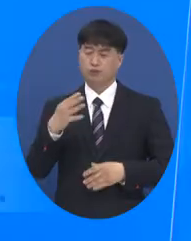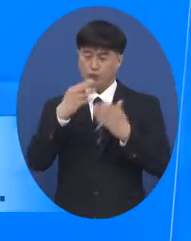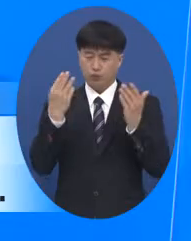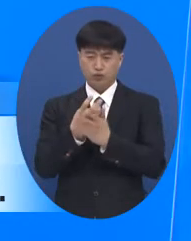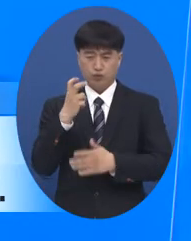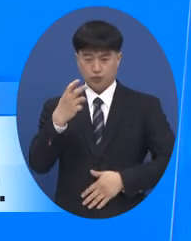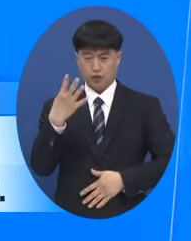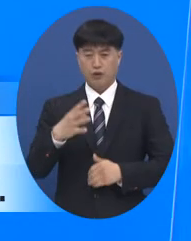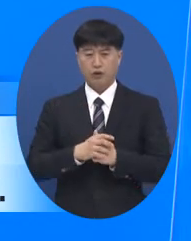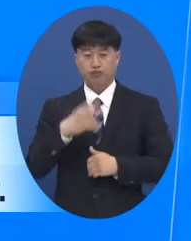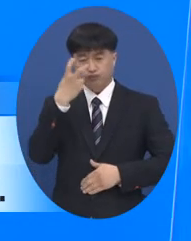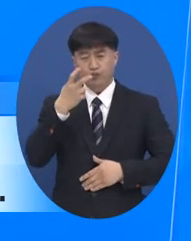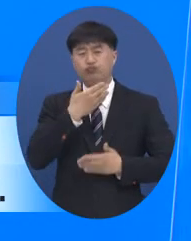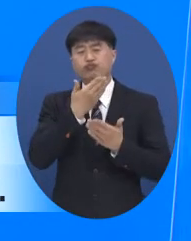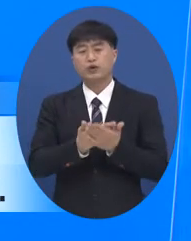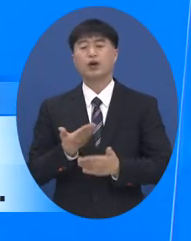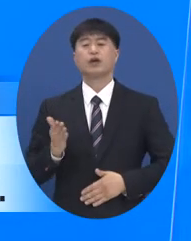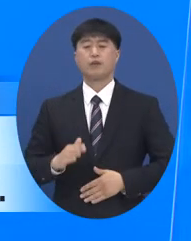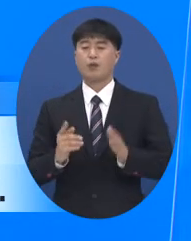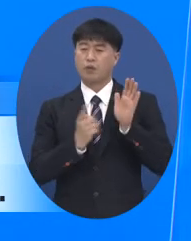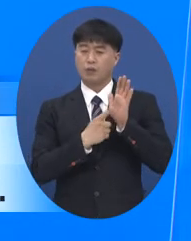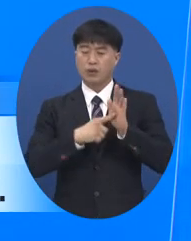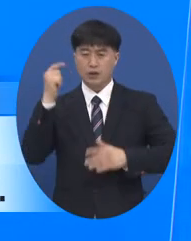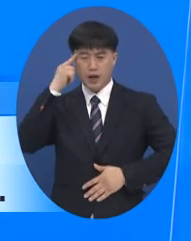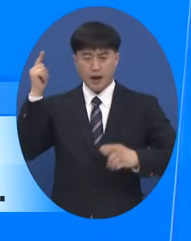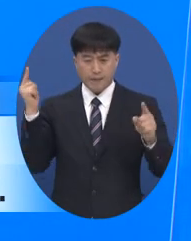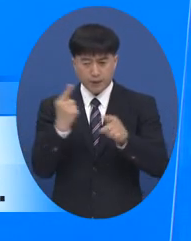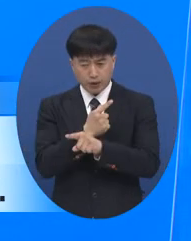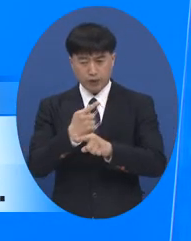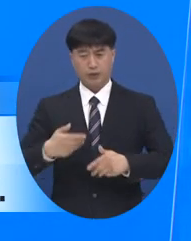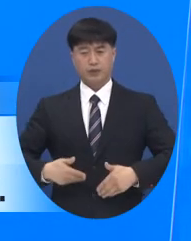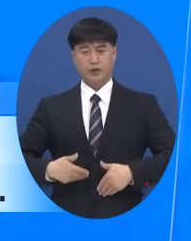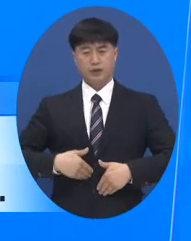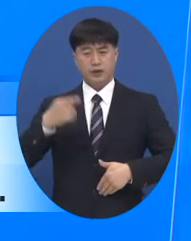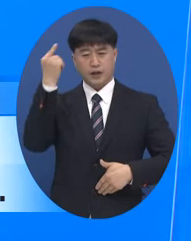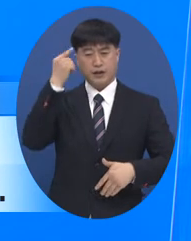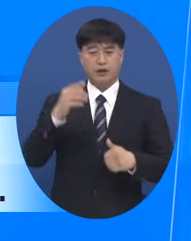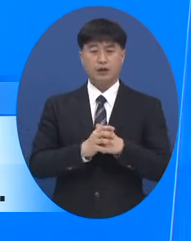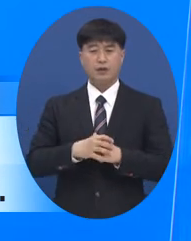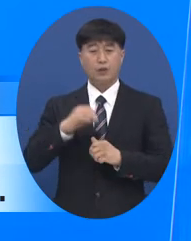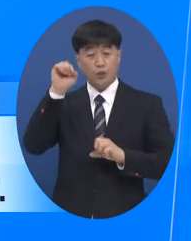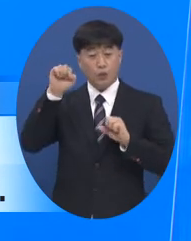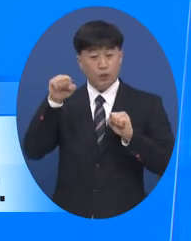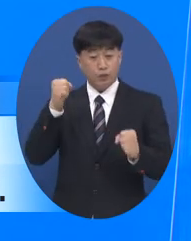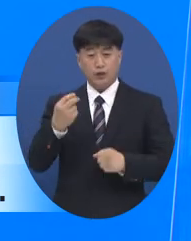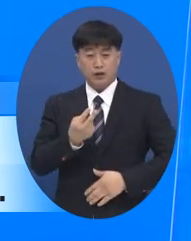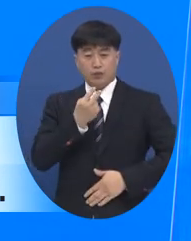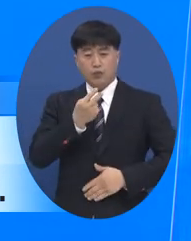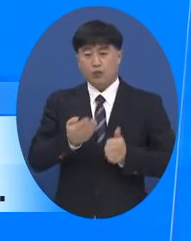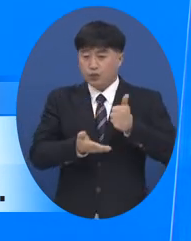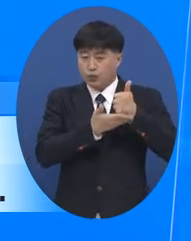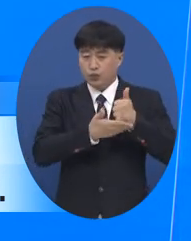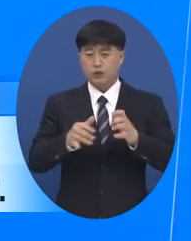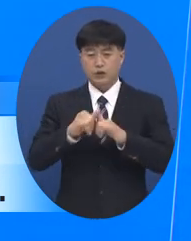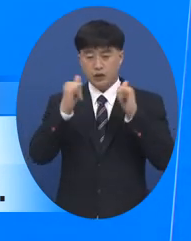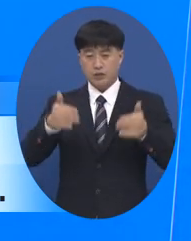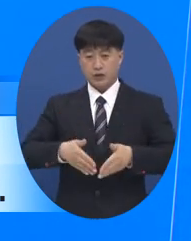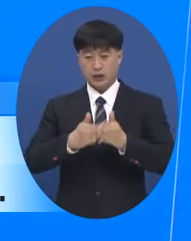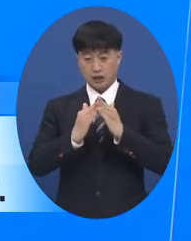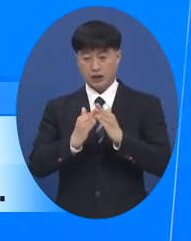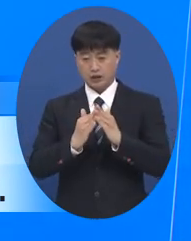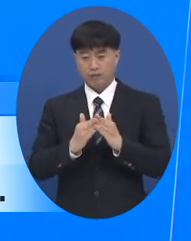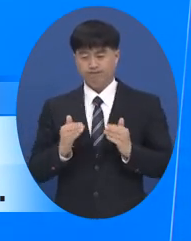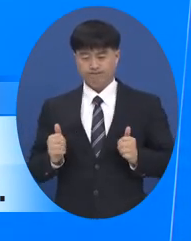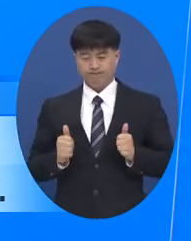수사도 중요하지만 홍보와 인식 전환이 매우 필요하다고 생각되고요. 동물의 생명도 존중되는 사회가 조성될 수